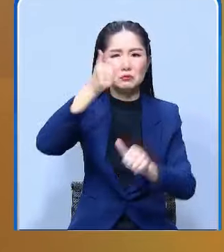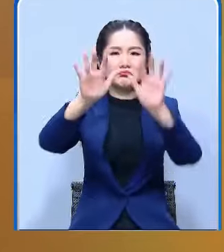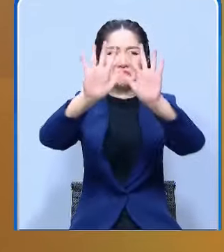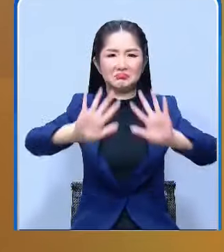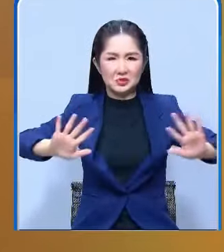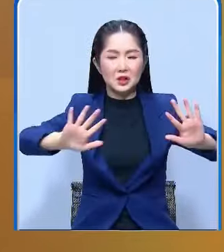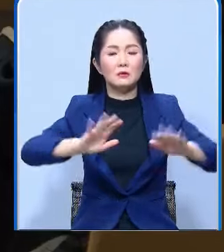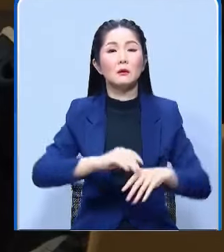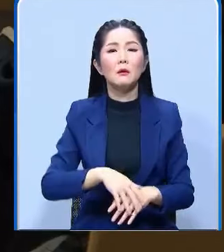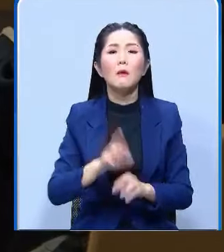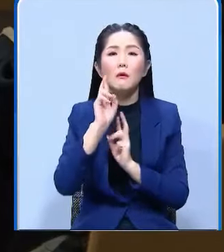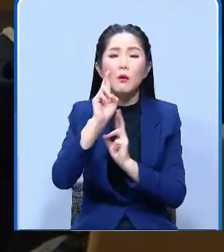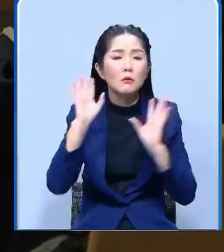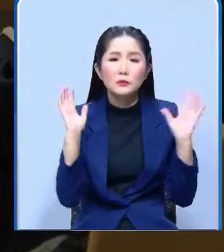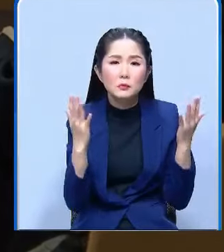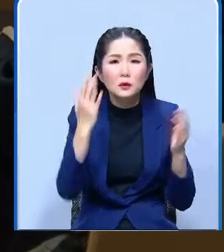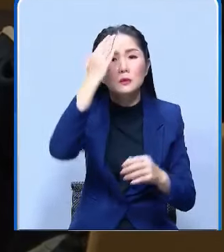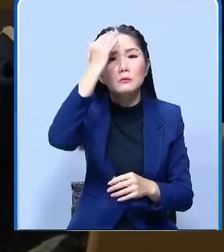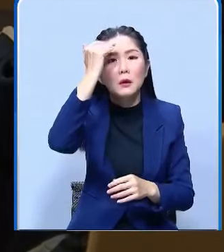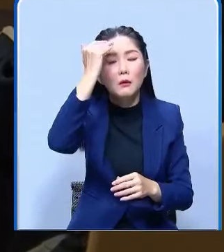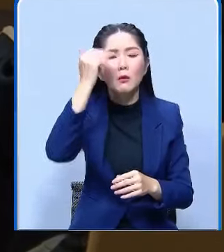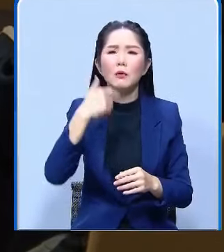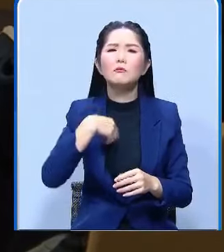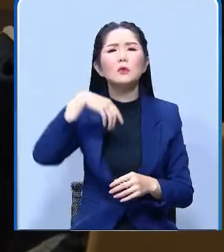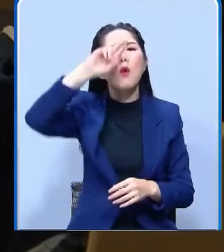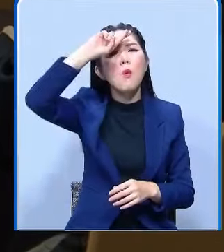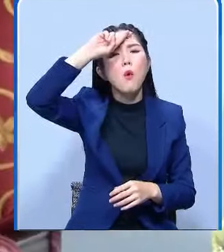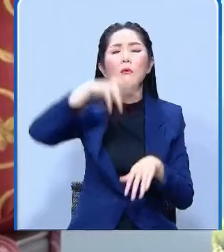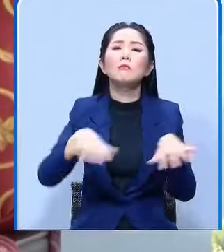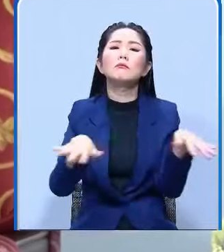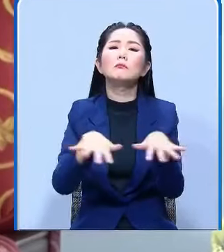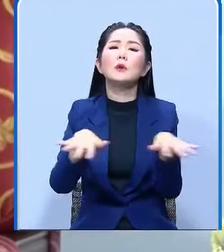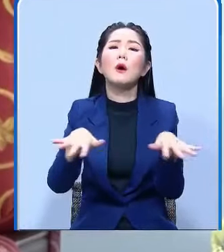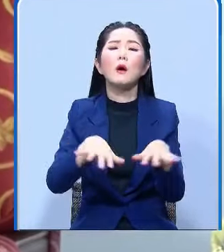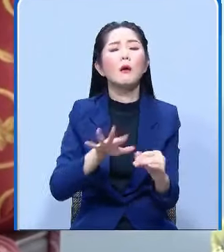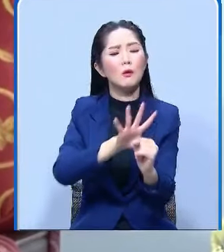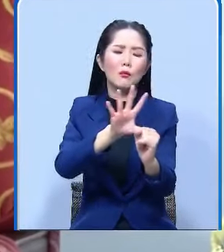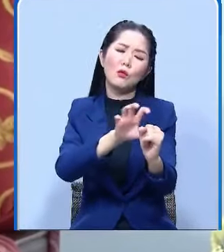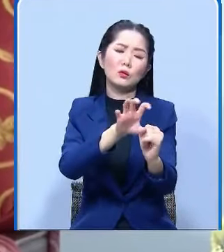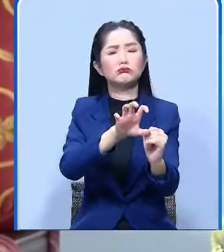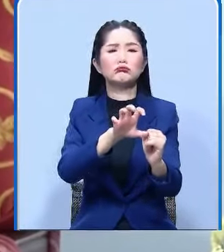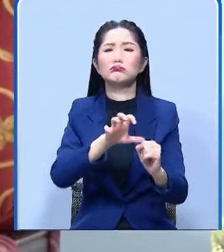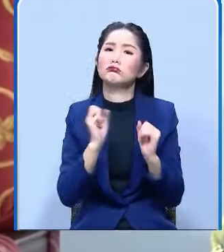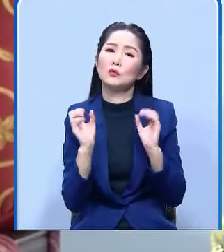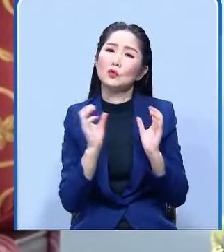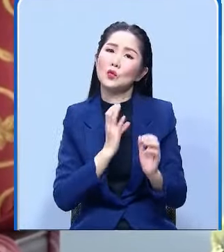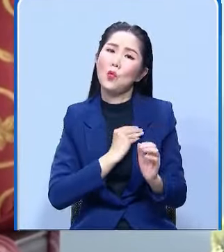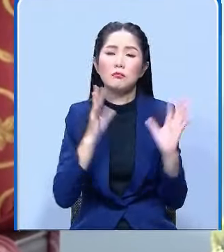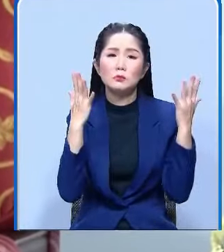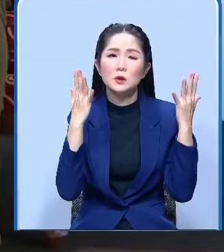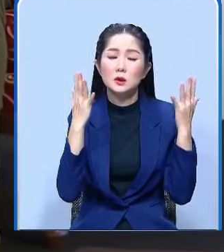ไม่ระวังกันค่ะเพราะส่วนใหญ่เนี่ยคิดว่าเอ้านี่เป็นโรคประจำถิ่นไปแล้วแล้วส่วนใหญ่ผู้เสียชีวิต 80-90% เป็นกลุ่มเสี่